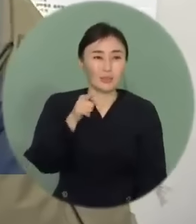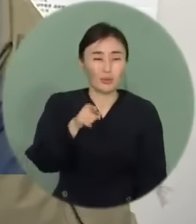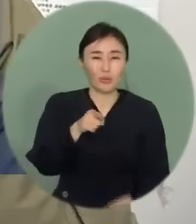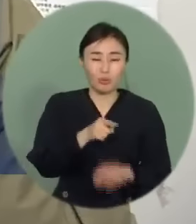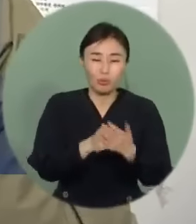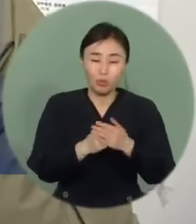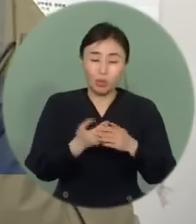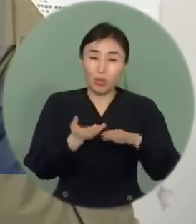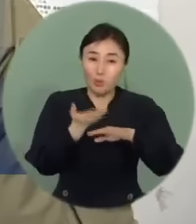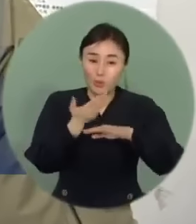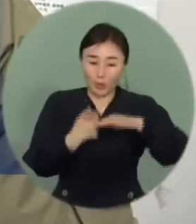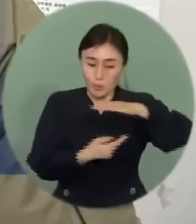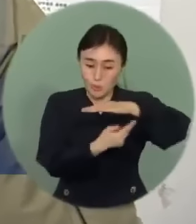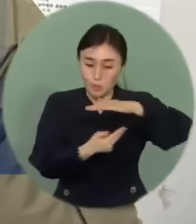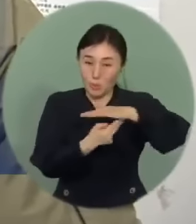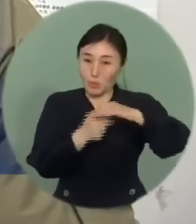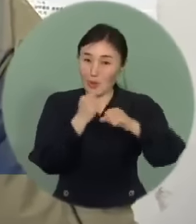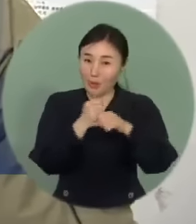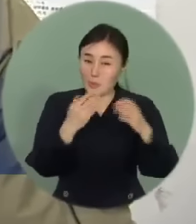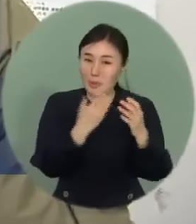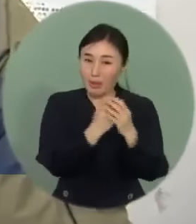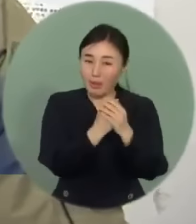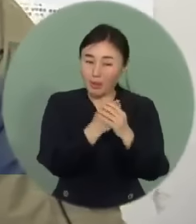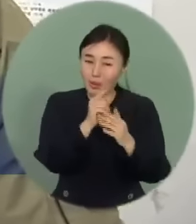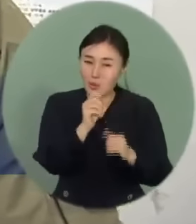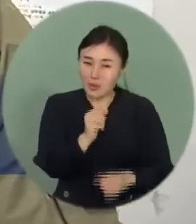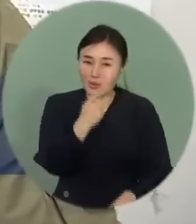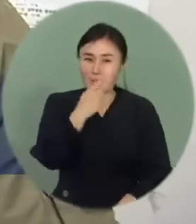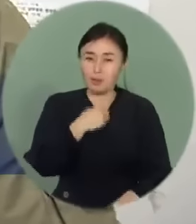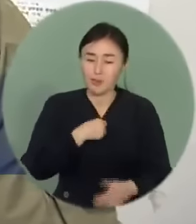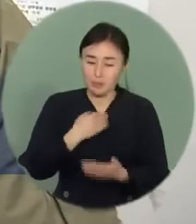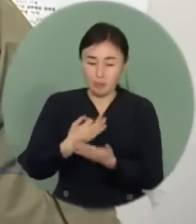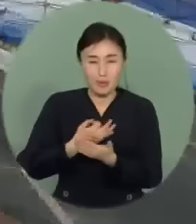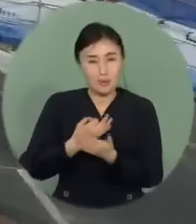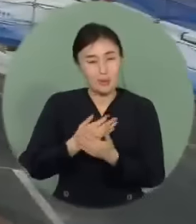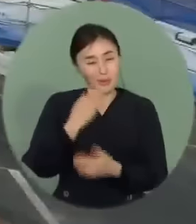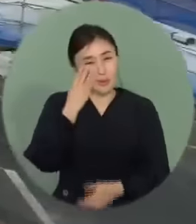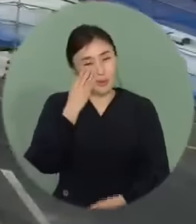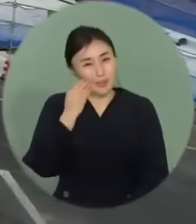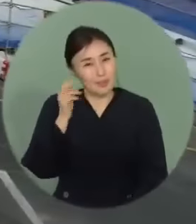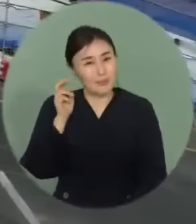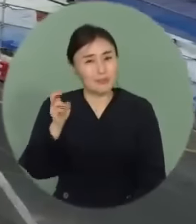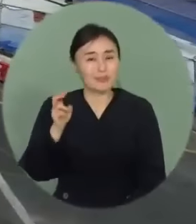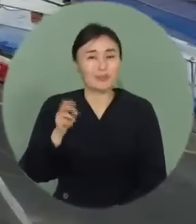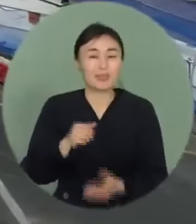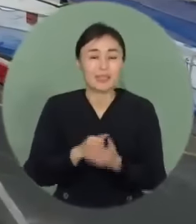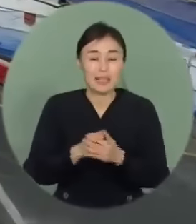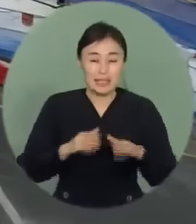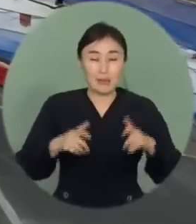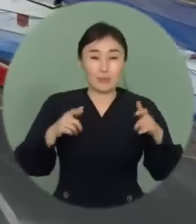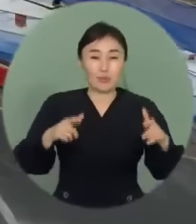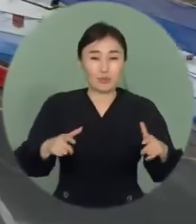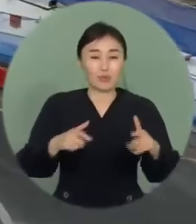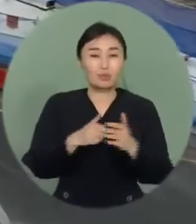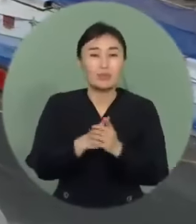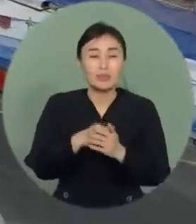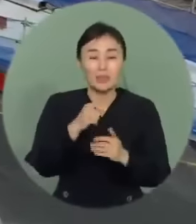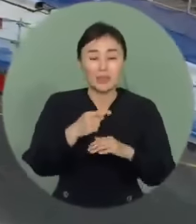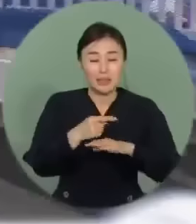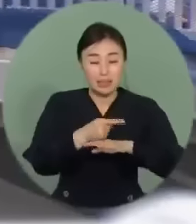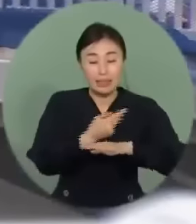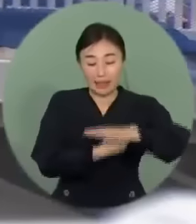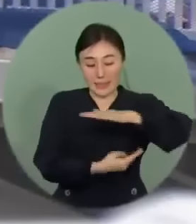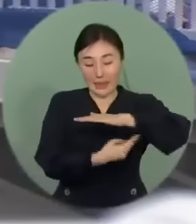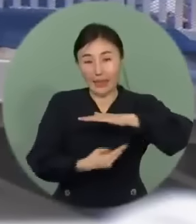생긴다고 해해 가지고 과연 얼마나 큰 영향이 있을까 싶습니다 남구는 오는 2월 초 푸른길